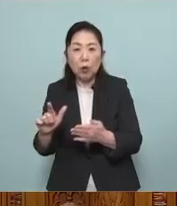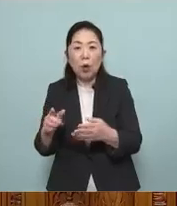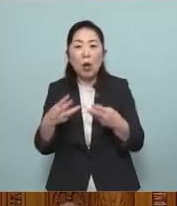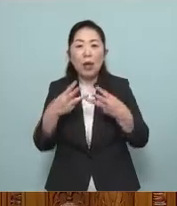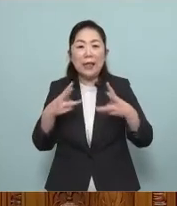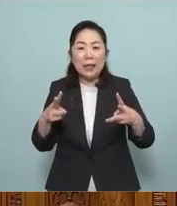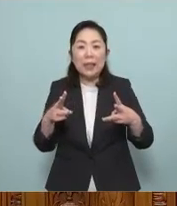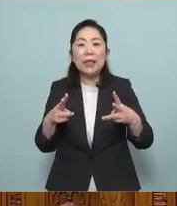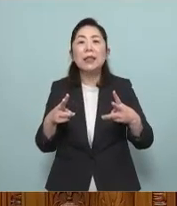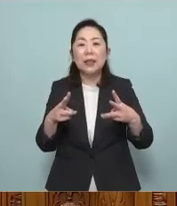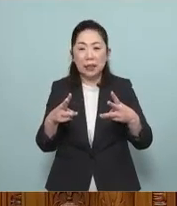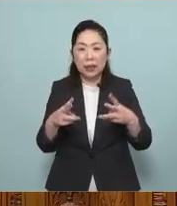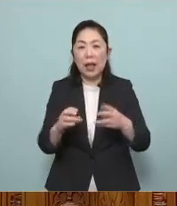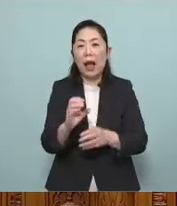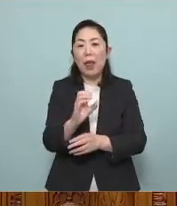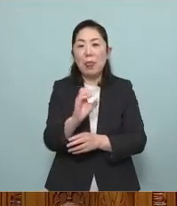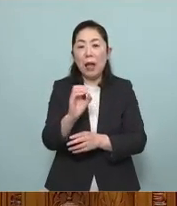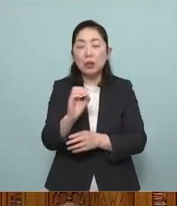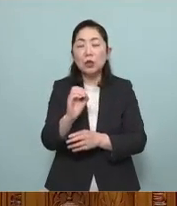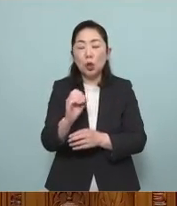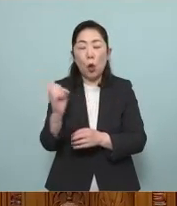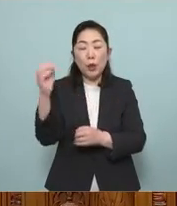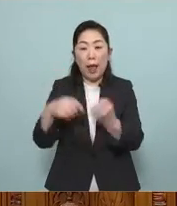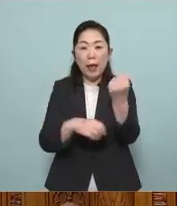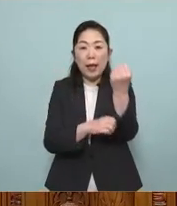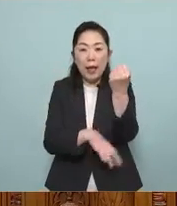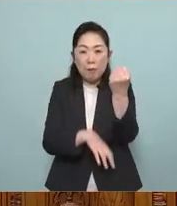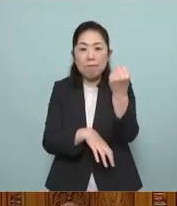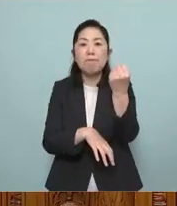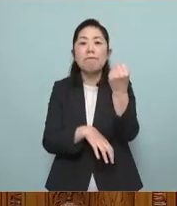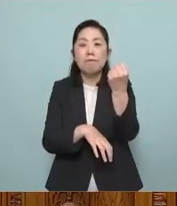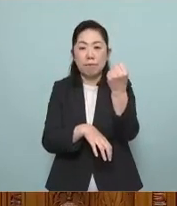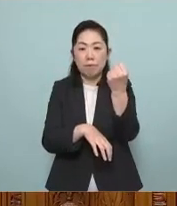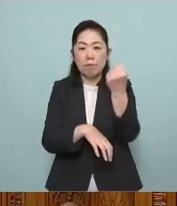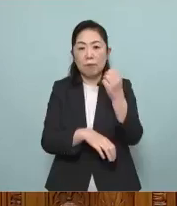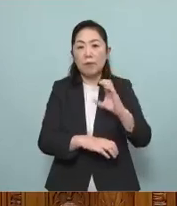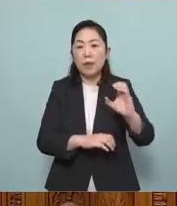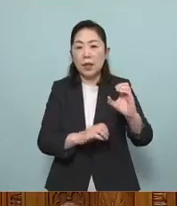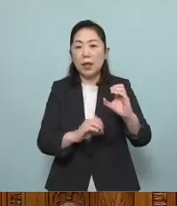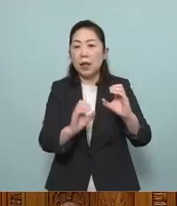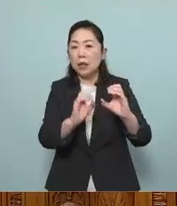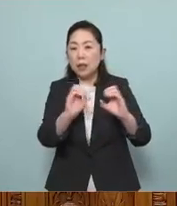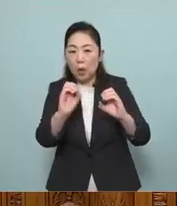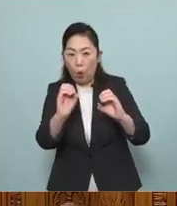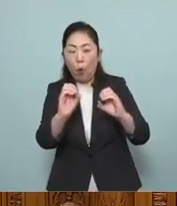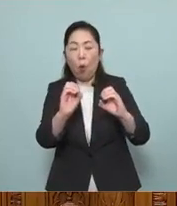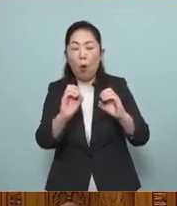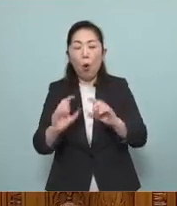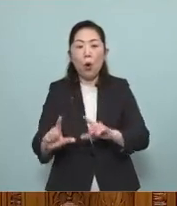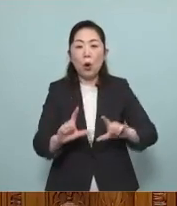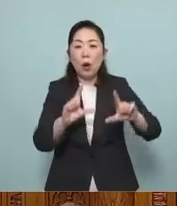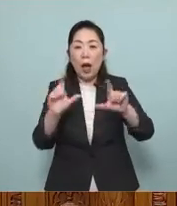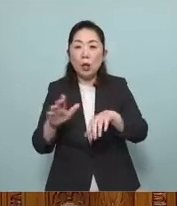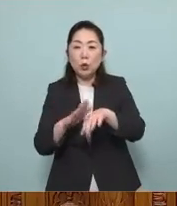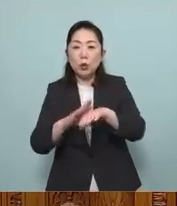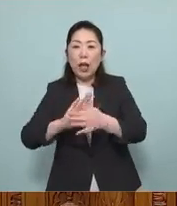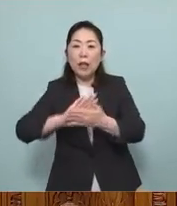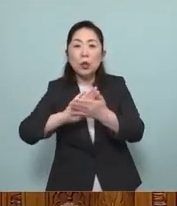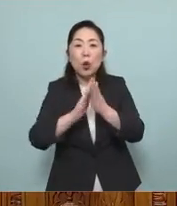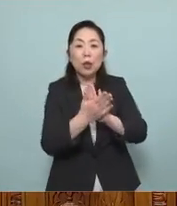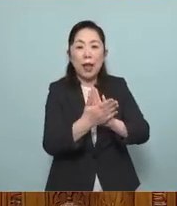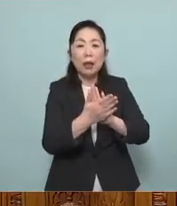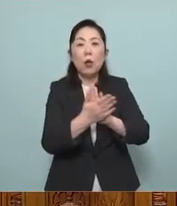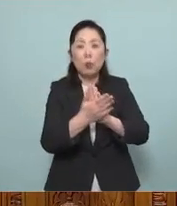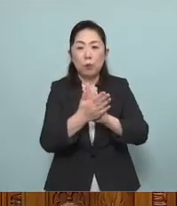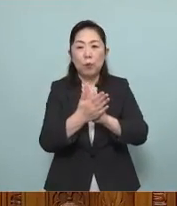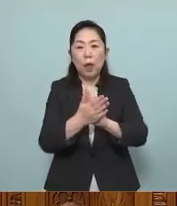要側や地域における脱炭素化、ライフスタイルの転換、資本調達の